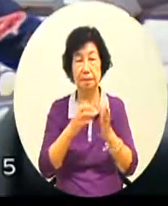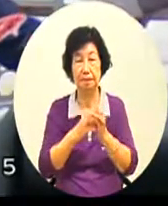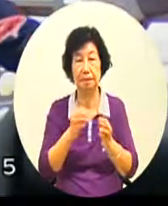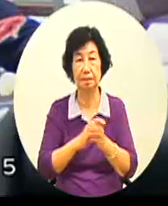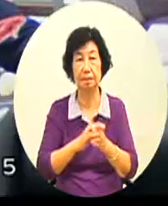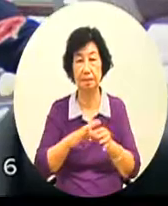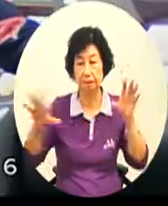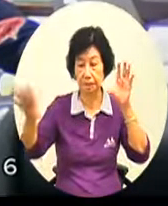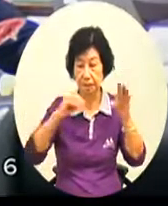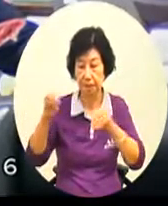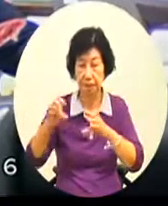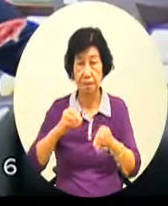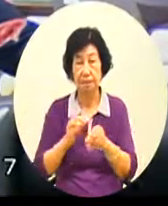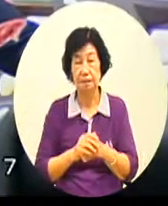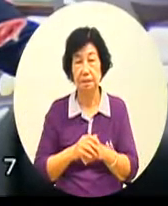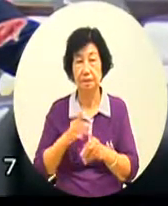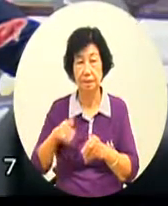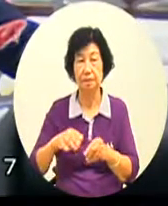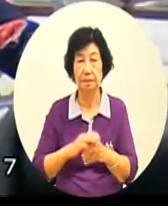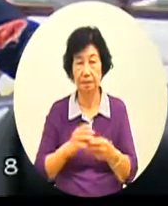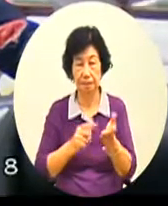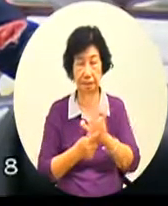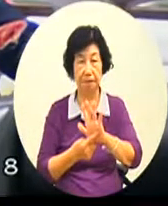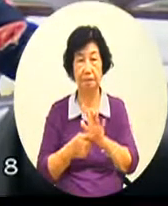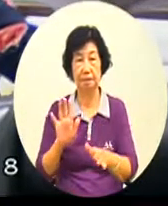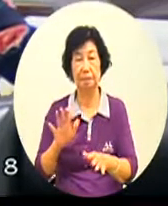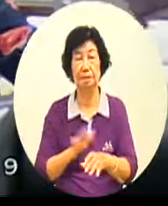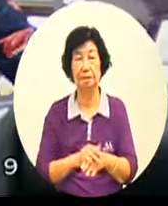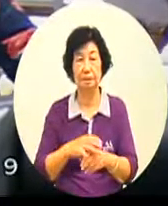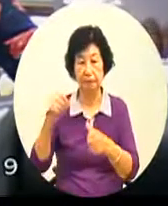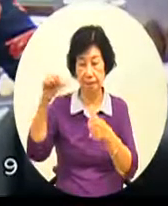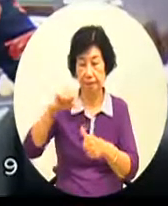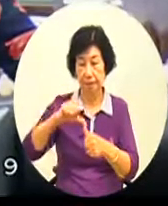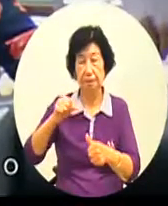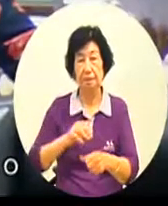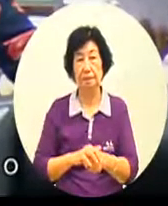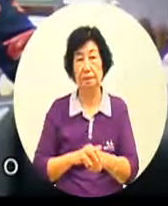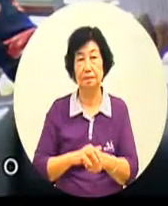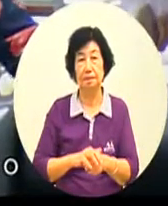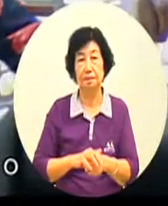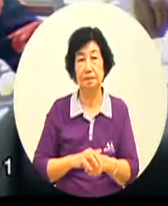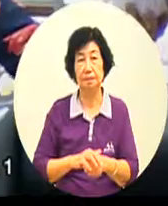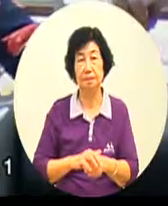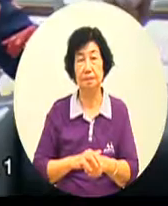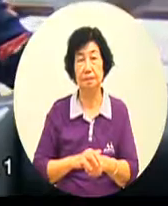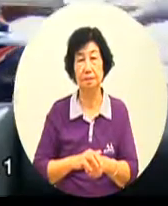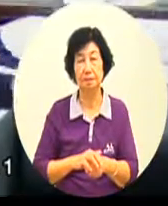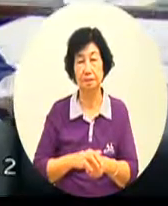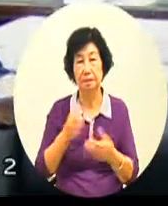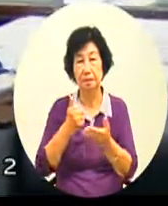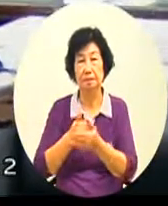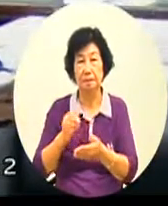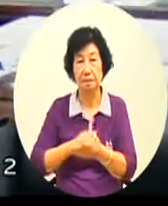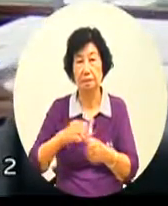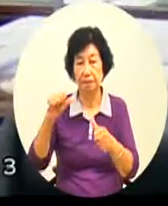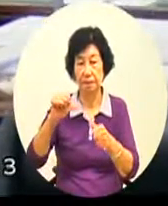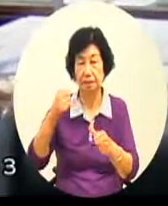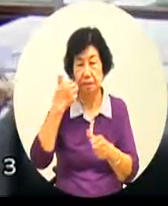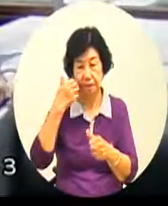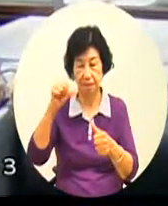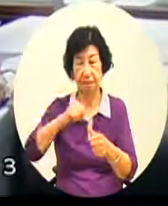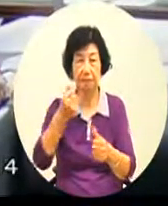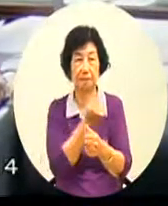处报给我的资料，我完整呈现。如果你不开罚，那我就只好再请上面的看应该是谁来罚你们了，是